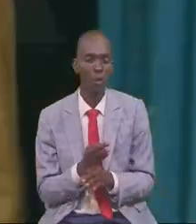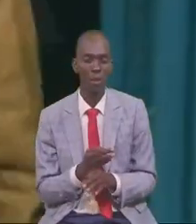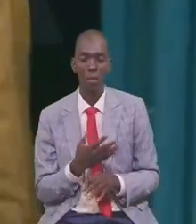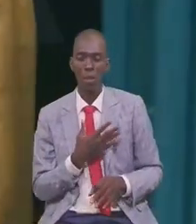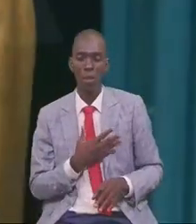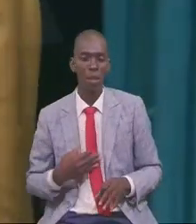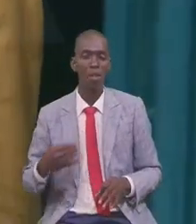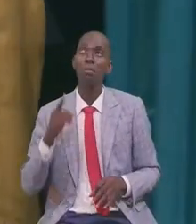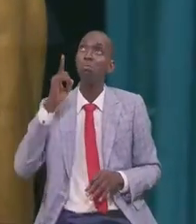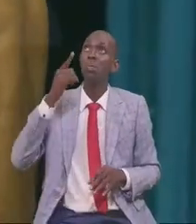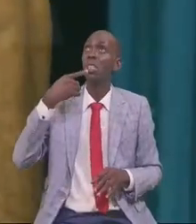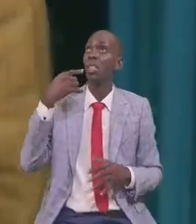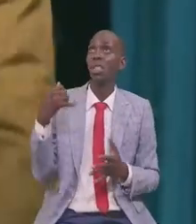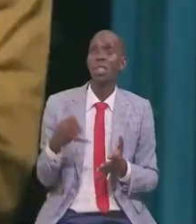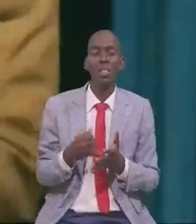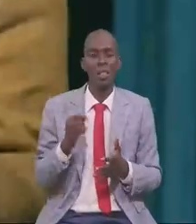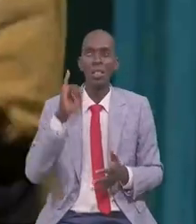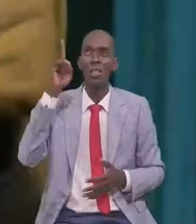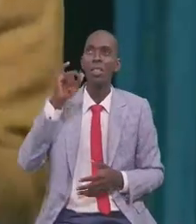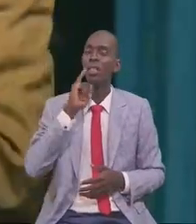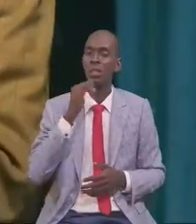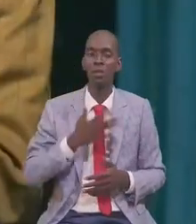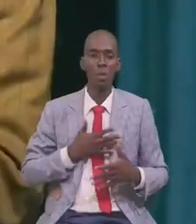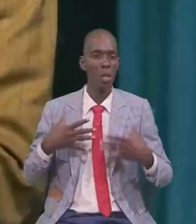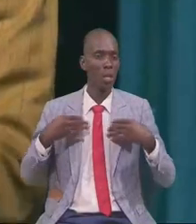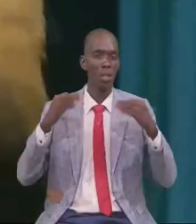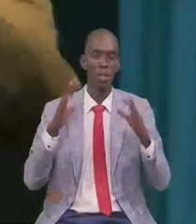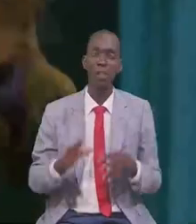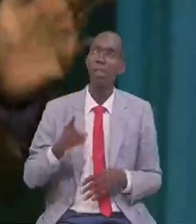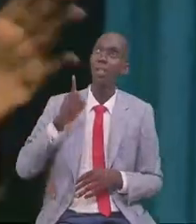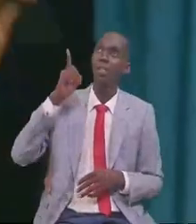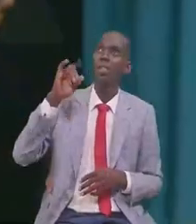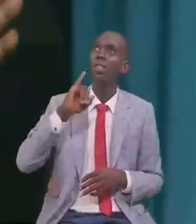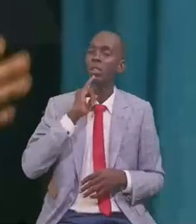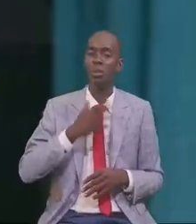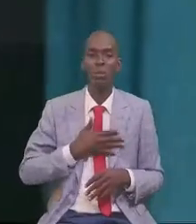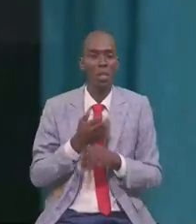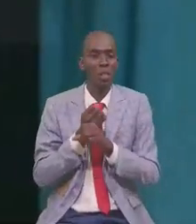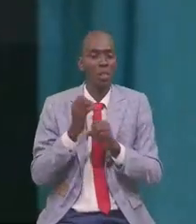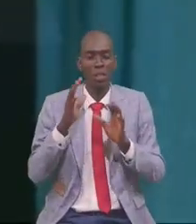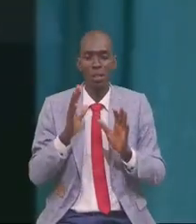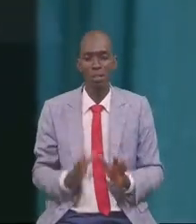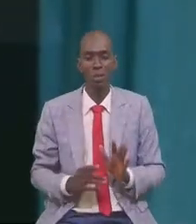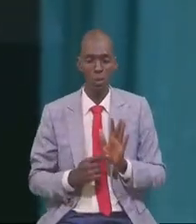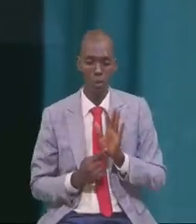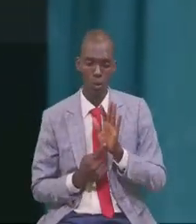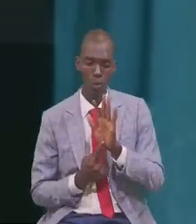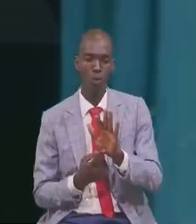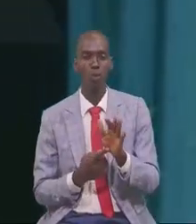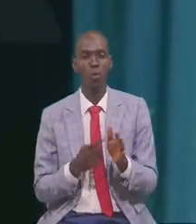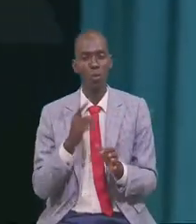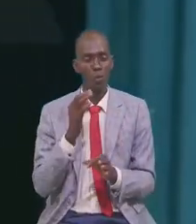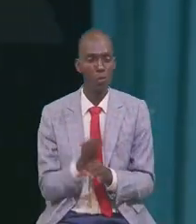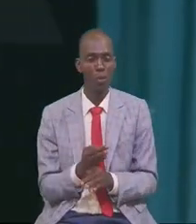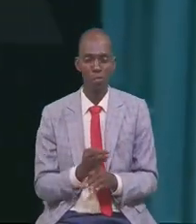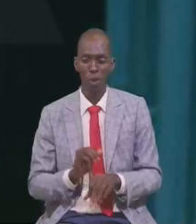a dit, c'est mon guérisseur, c'est mon sauveur. La foi exprimée, la foi